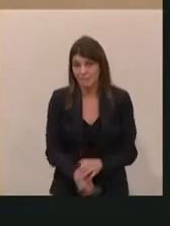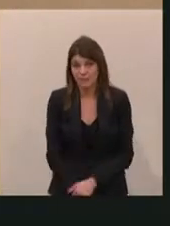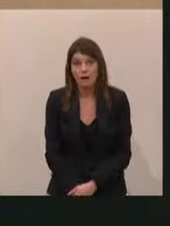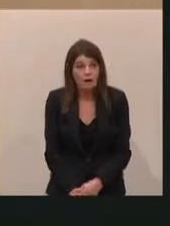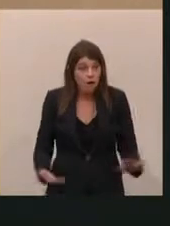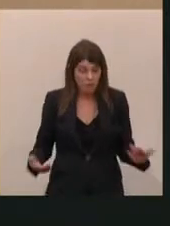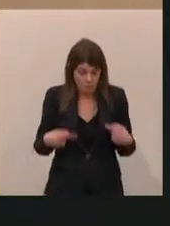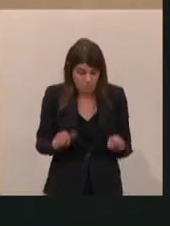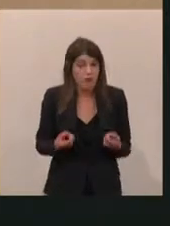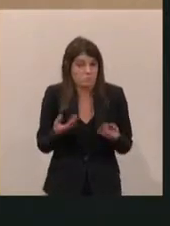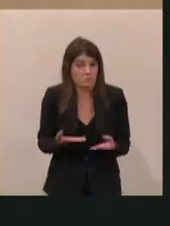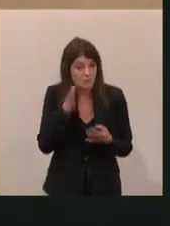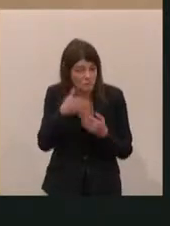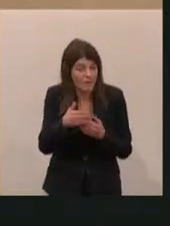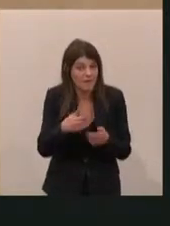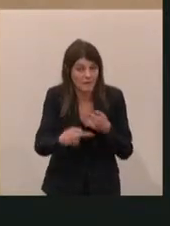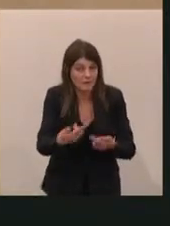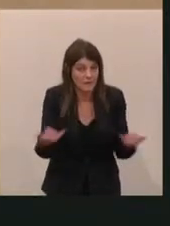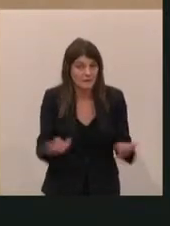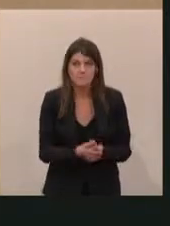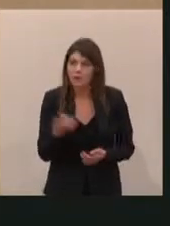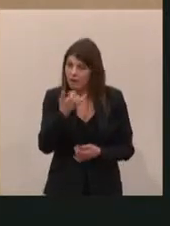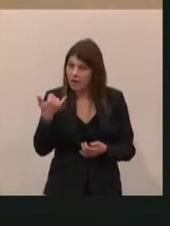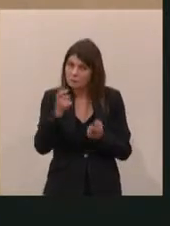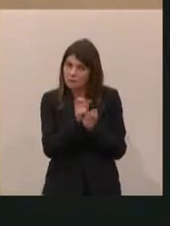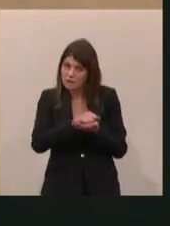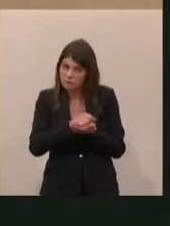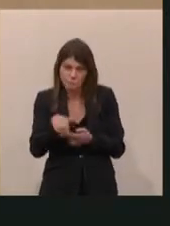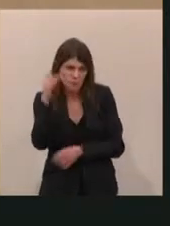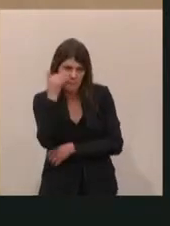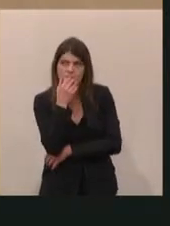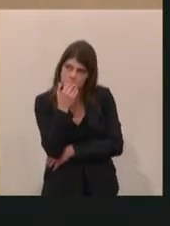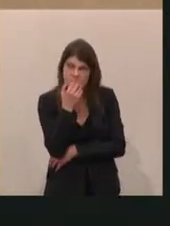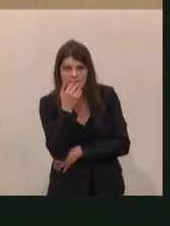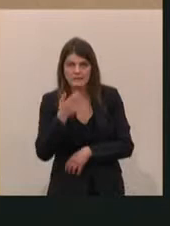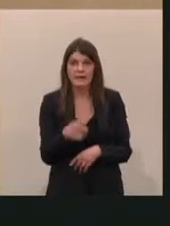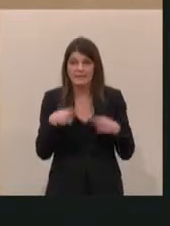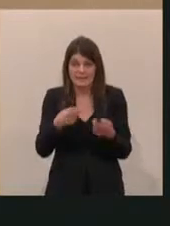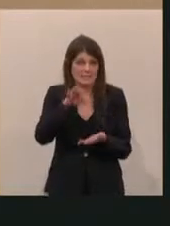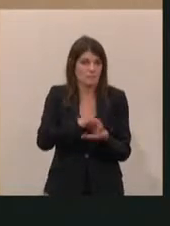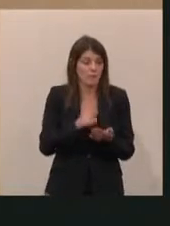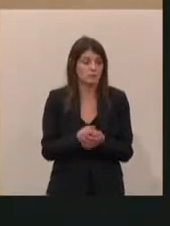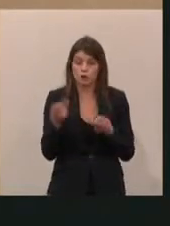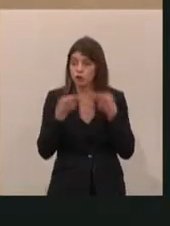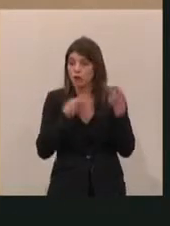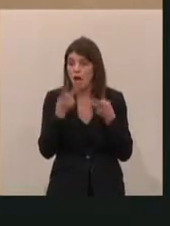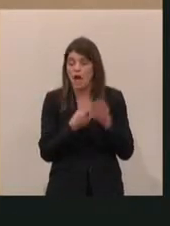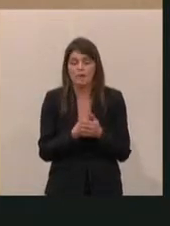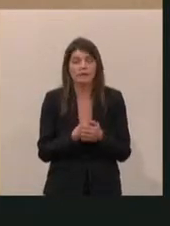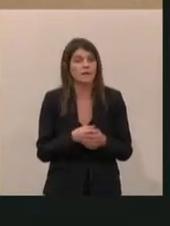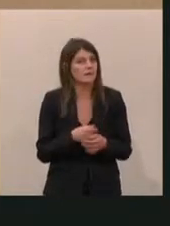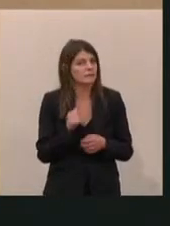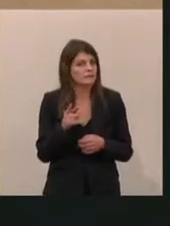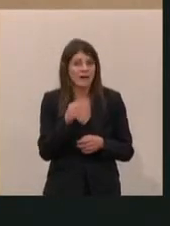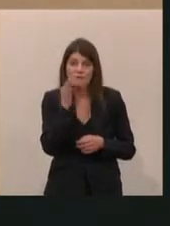das hat Folgen. Und das wird sich jede Redaktion überlegen. Und dann komme ich zum nächsten Punkt. Und es ist schade, dass hier die Fragen